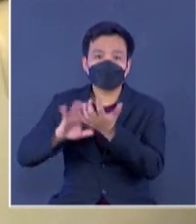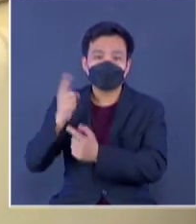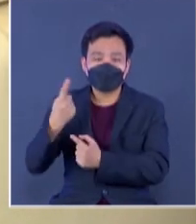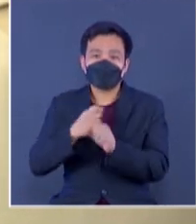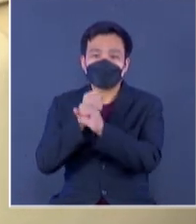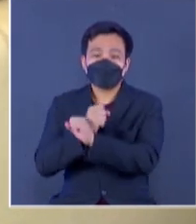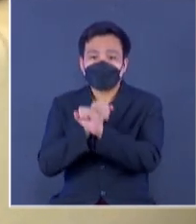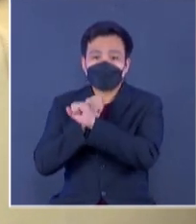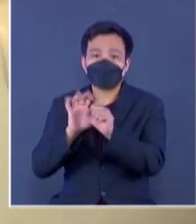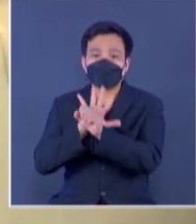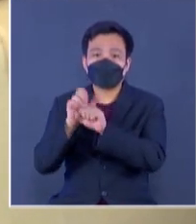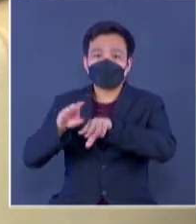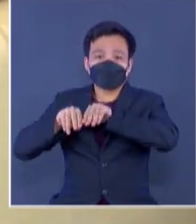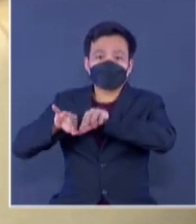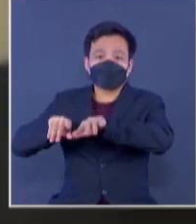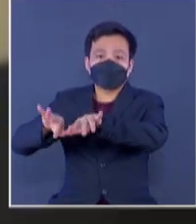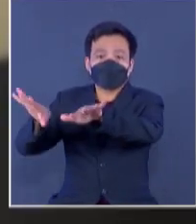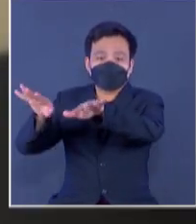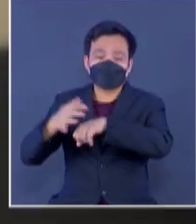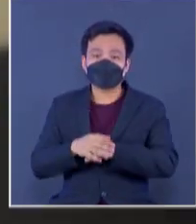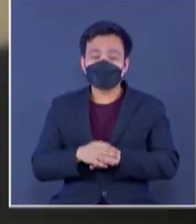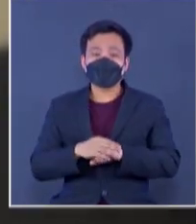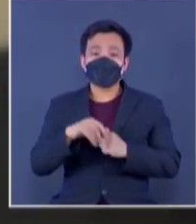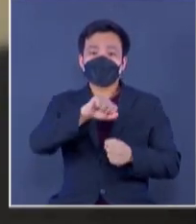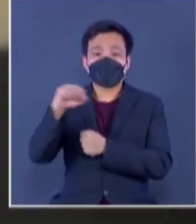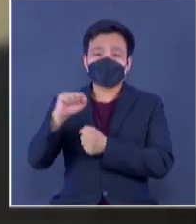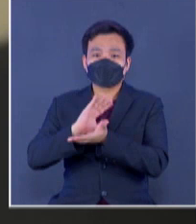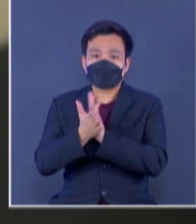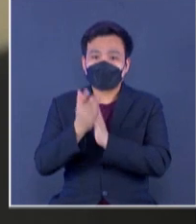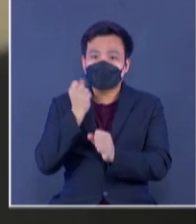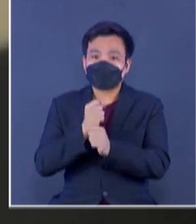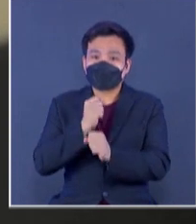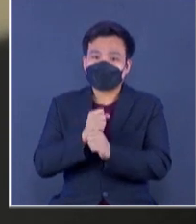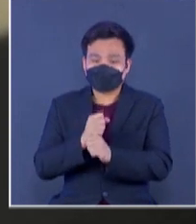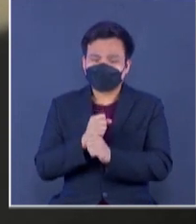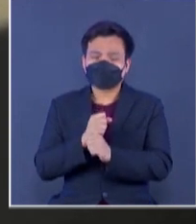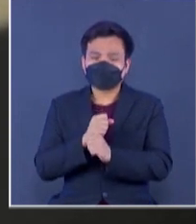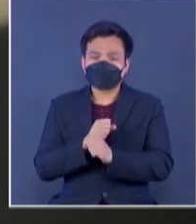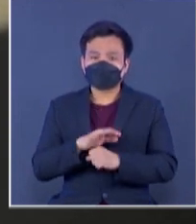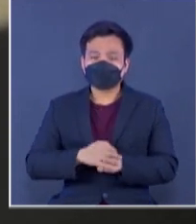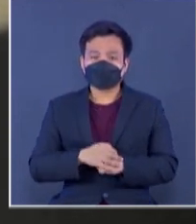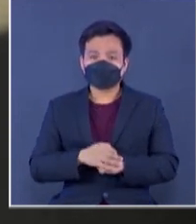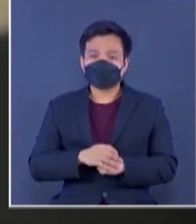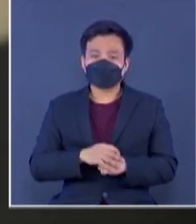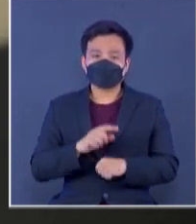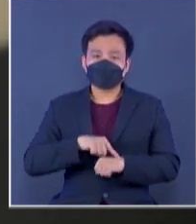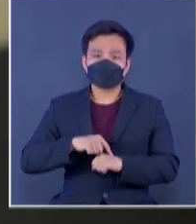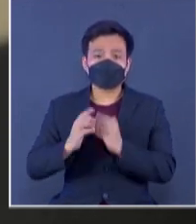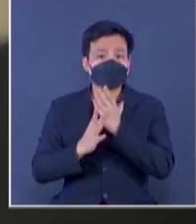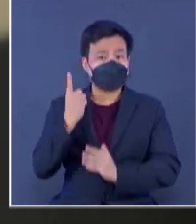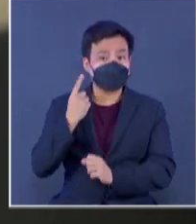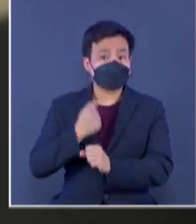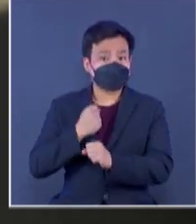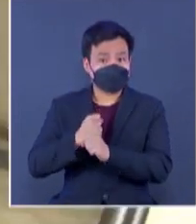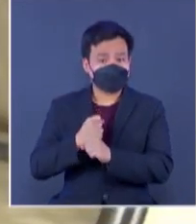รัสกระจายออกสู่ภายนอกด้วยโดยการดัดแปลงรถตู้โดยสารคันนี้นะคะเป็นรถตู้ความดันลบเนี่ยใช้ระยะเวลาแค่1สัปดาห์เท่